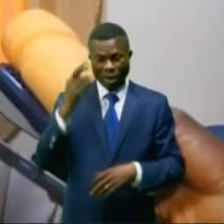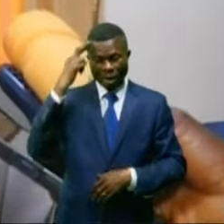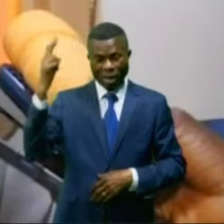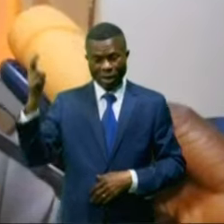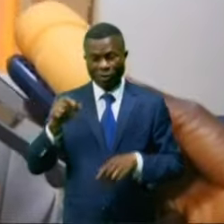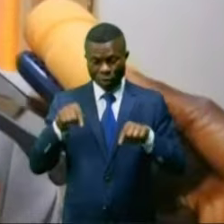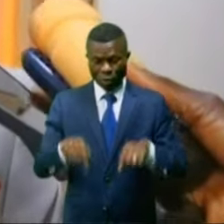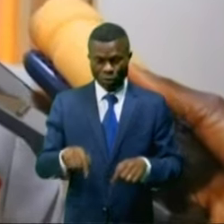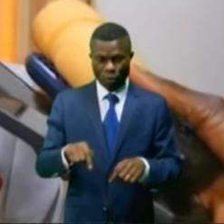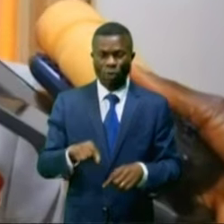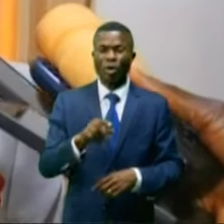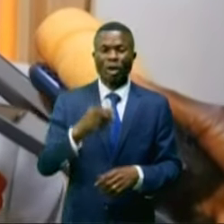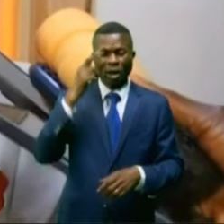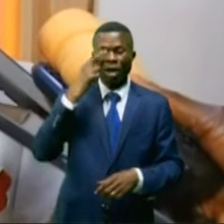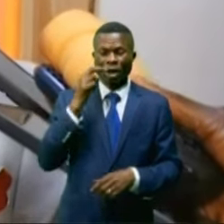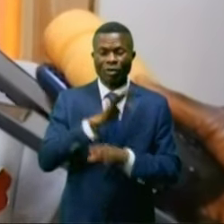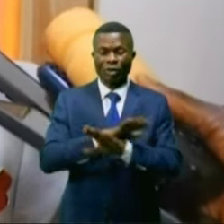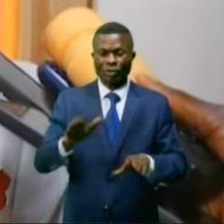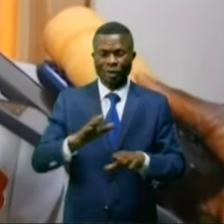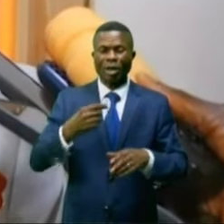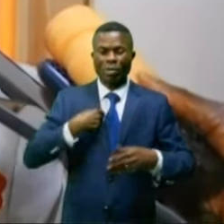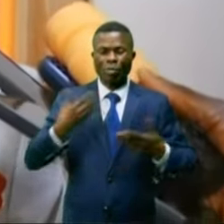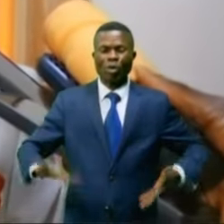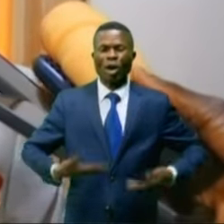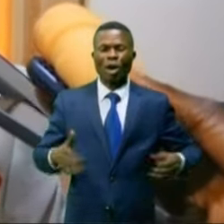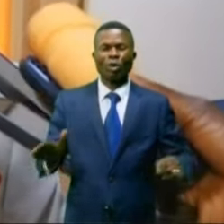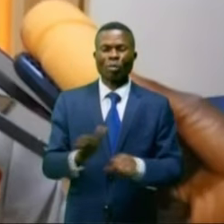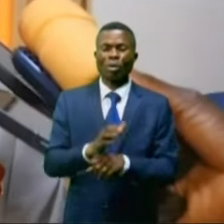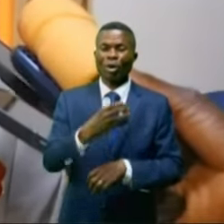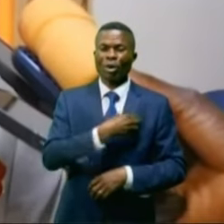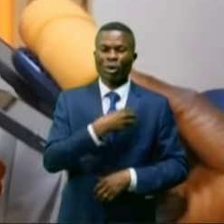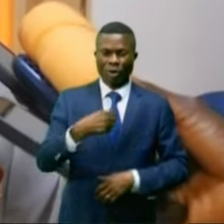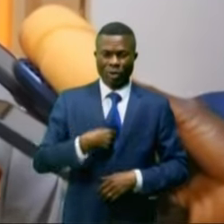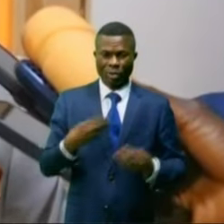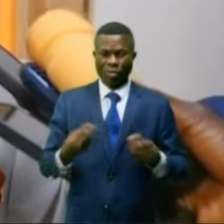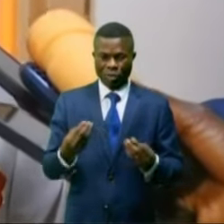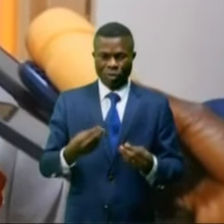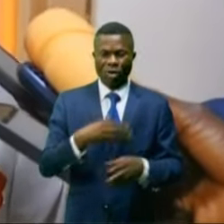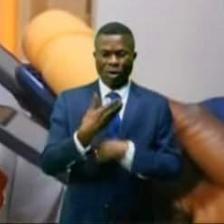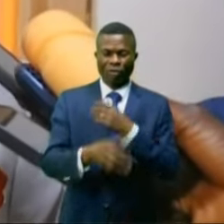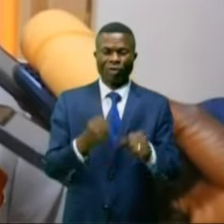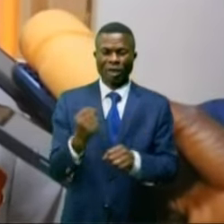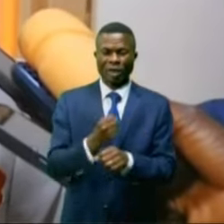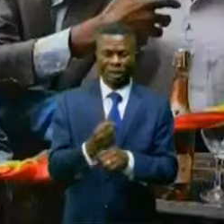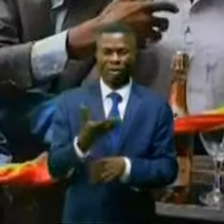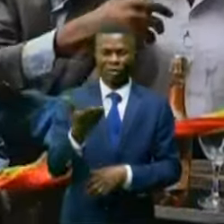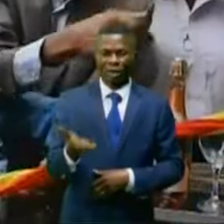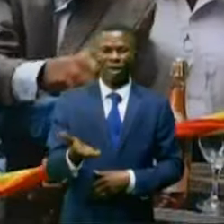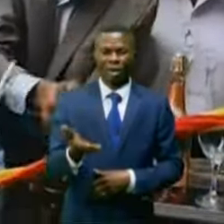aujourd'hui, je suis vraiment dans la joie d'avoir réalisé cet ouvrage.